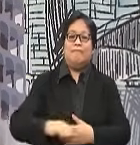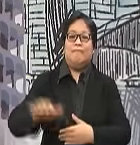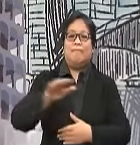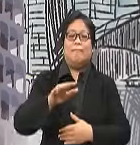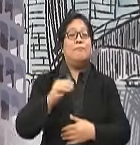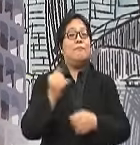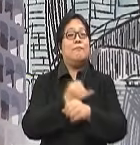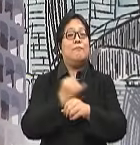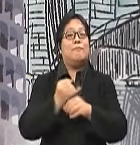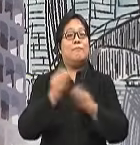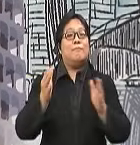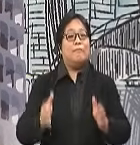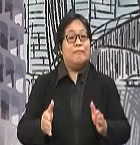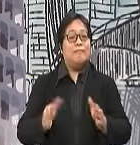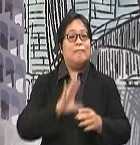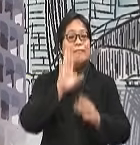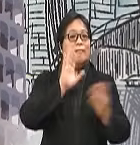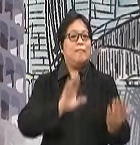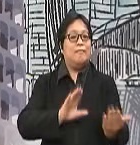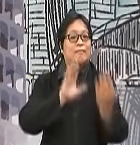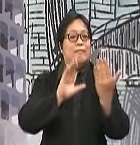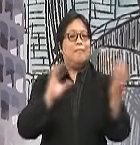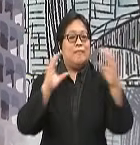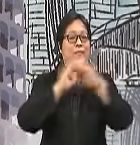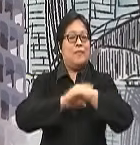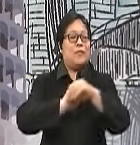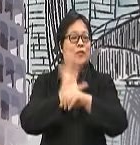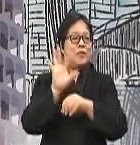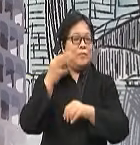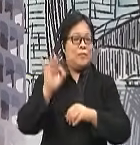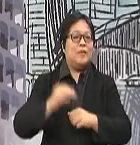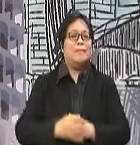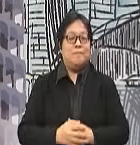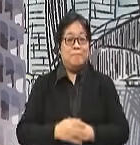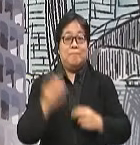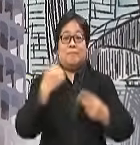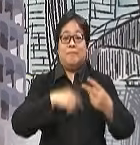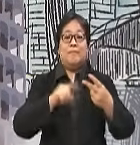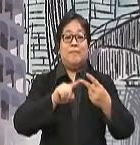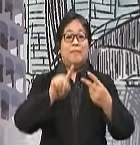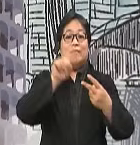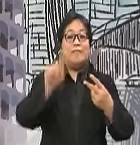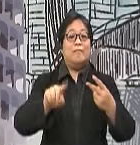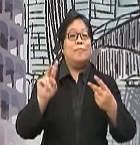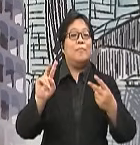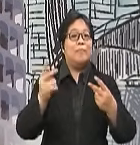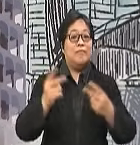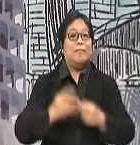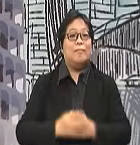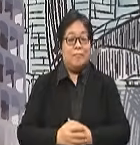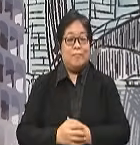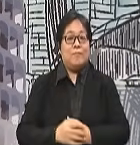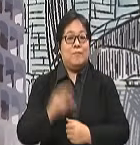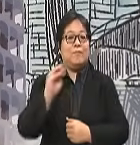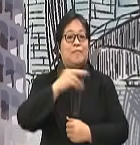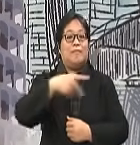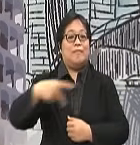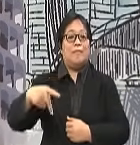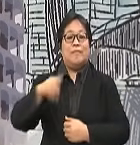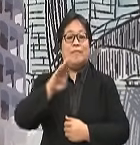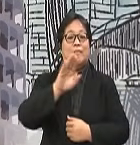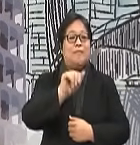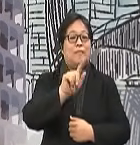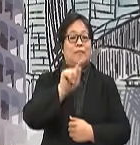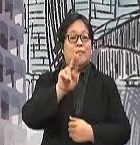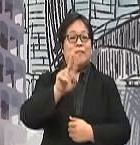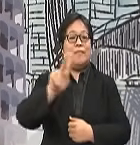pemain industri mendepan Icha baran ketika pandemic Obiet 19 sementara itu soal yang ke-20 diajukan oleh ahli parlimen batu